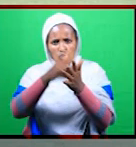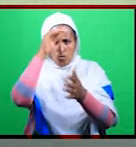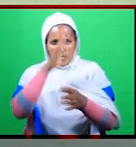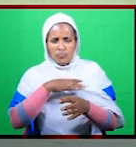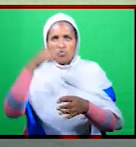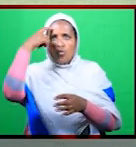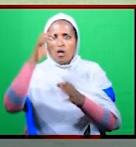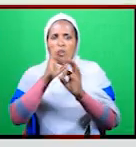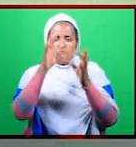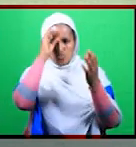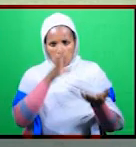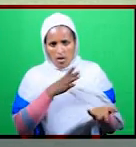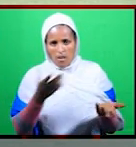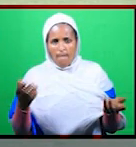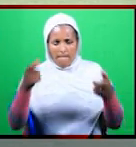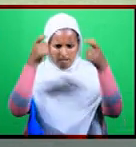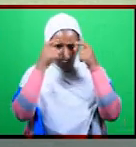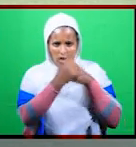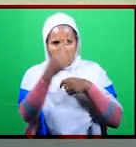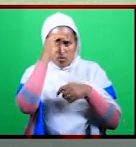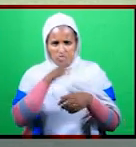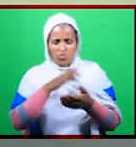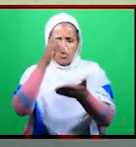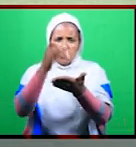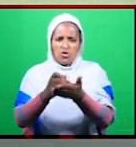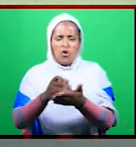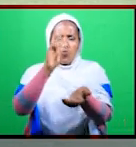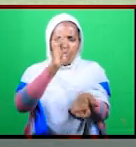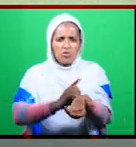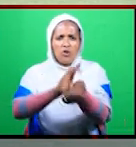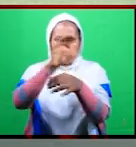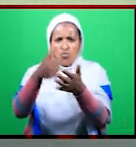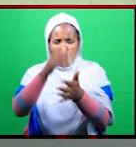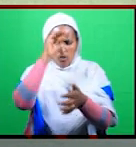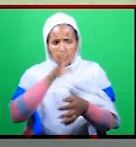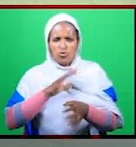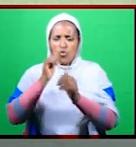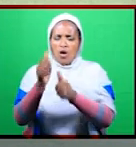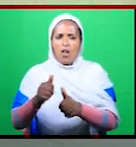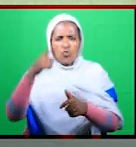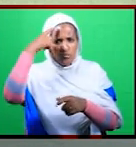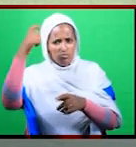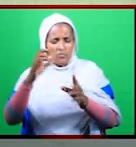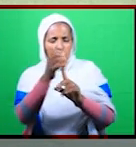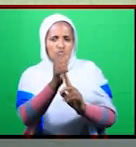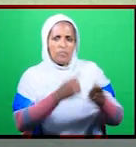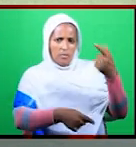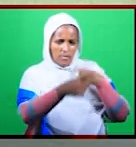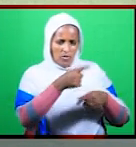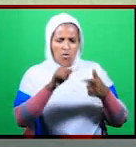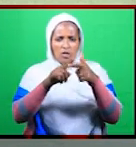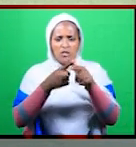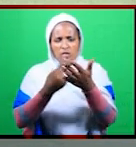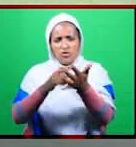ሰው ራዕይ የሌለው ሰው የለም። መነኮሳት፣ አንዳንዶቹ ኢንጂነር፣ ዶክተር እያለ ሁሉም ሰው የራሱን ራዕይ ይዞ ነው የሚመጣው።